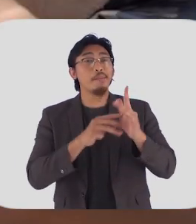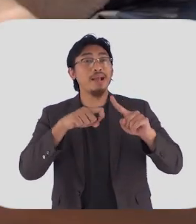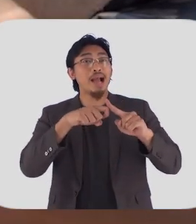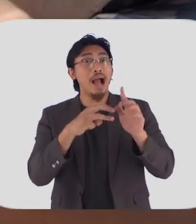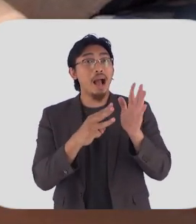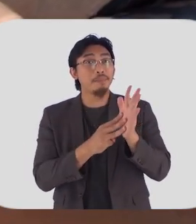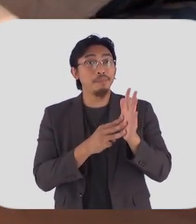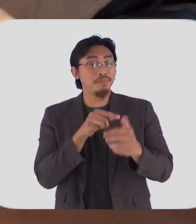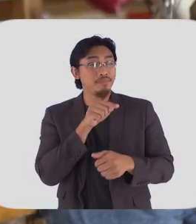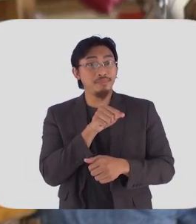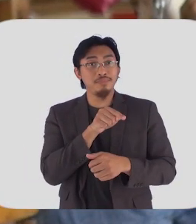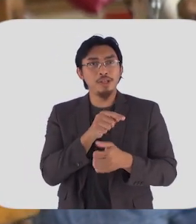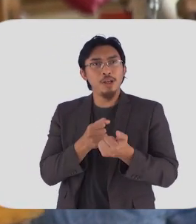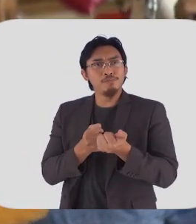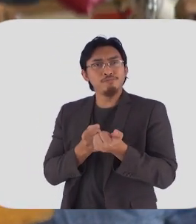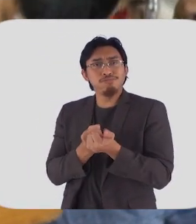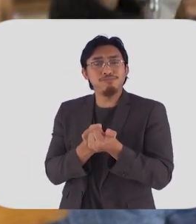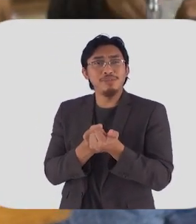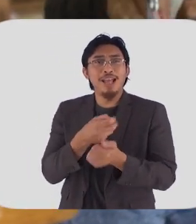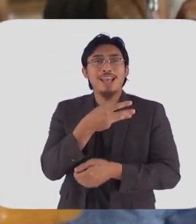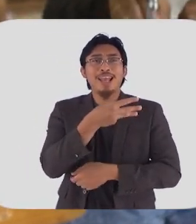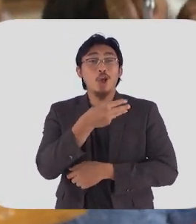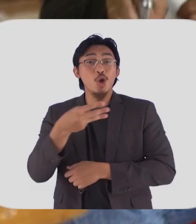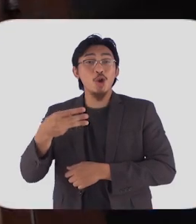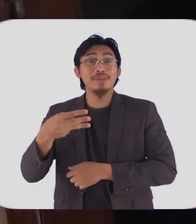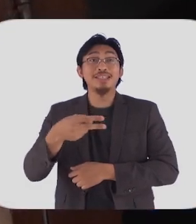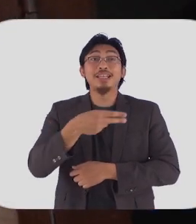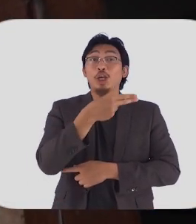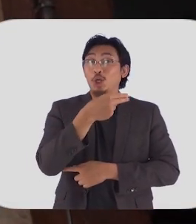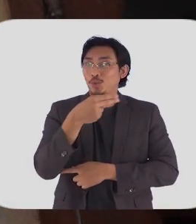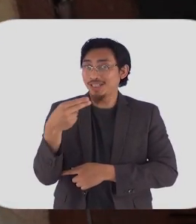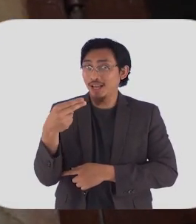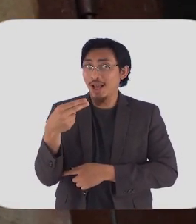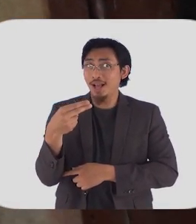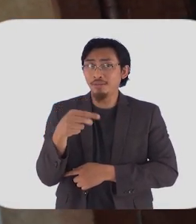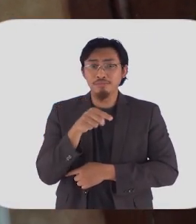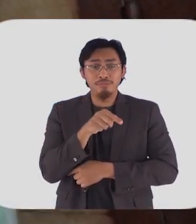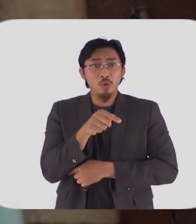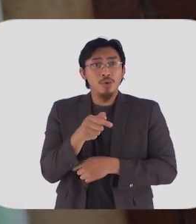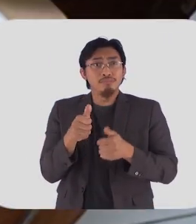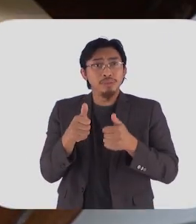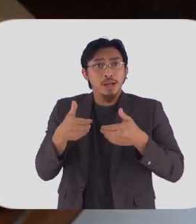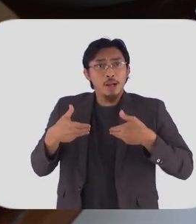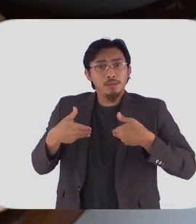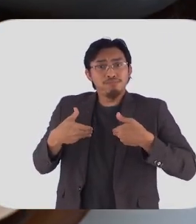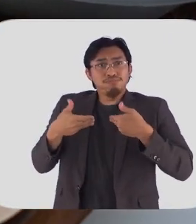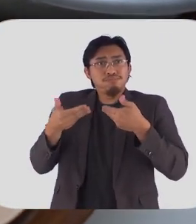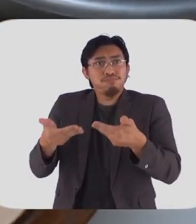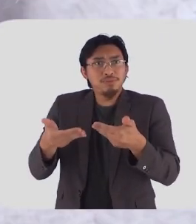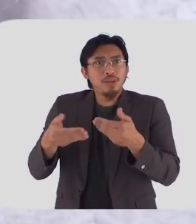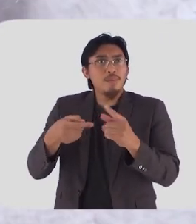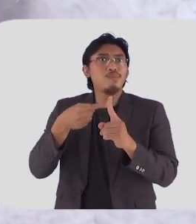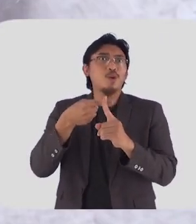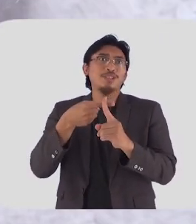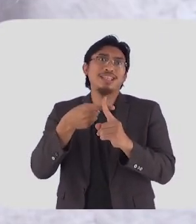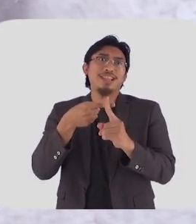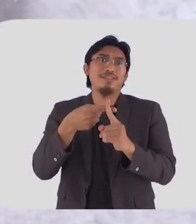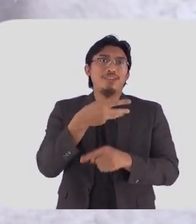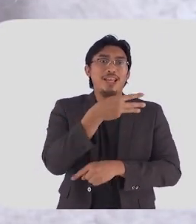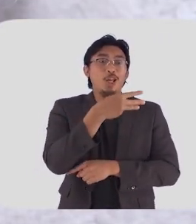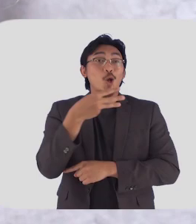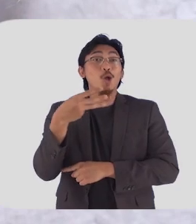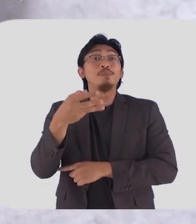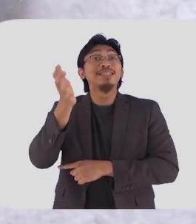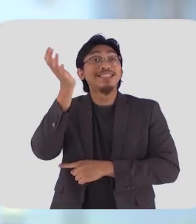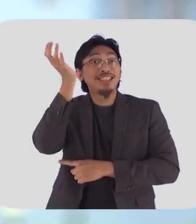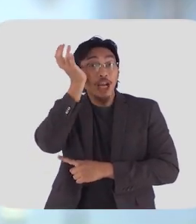UMKM sebagai salah satu tulang punggung perekonomian Indonesia berpotensi memberi kontribusi positif terhadap pemulihan